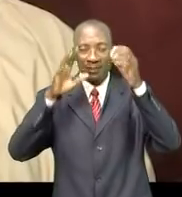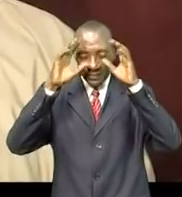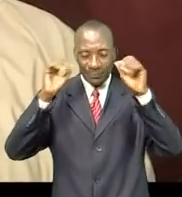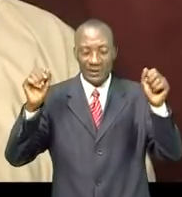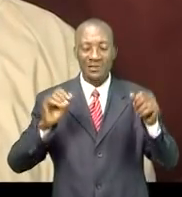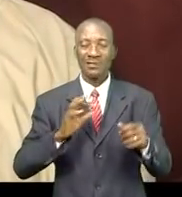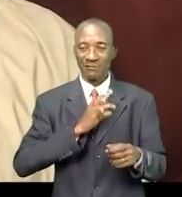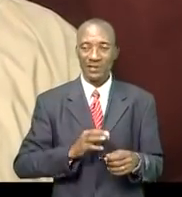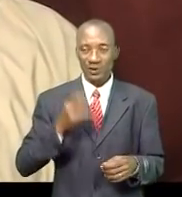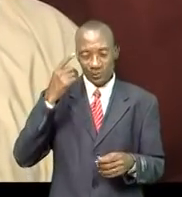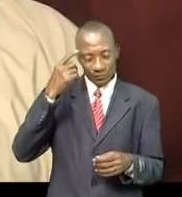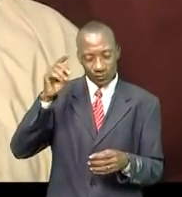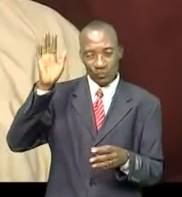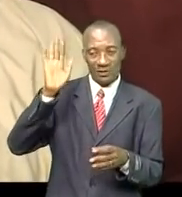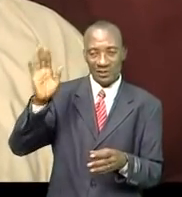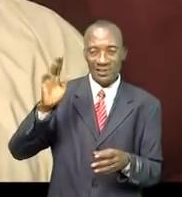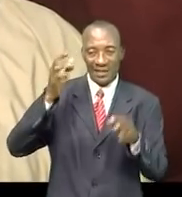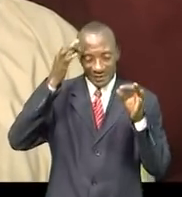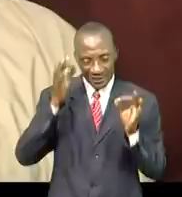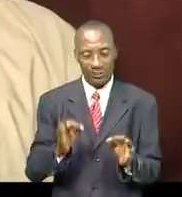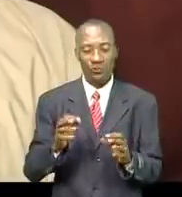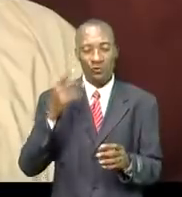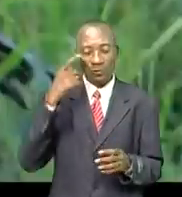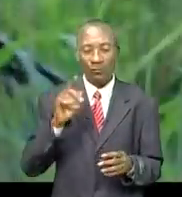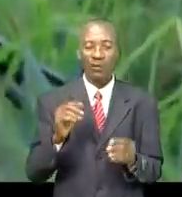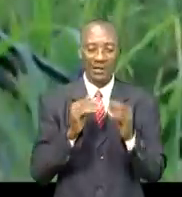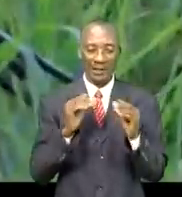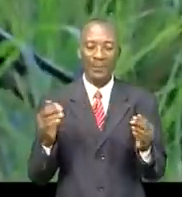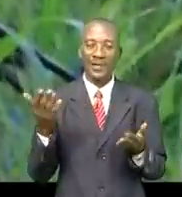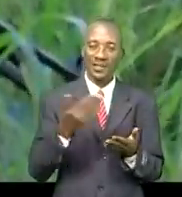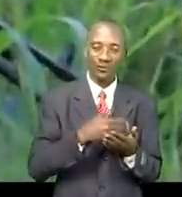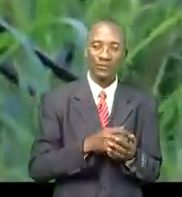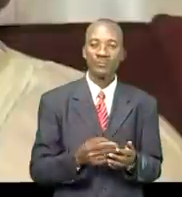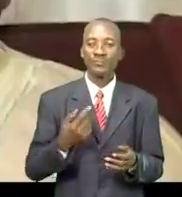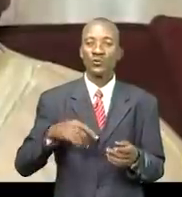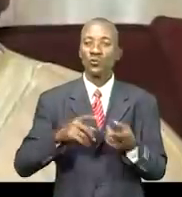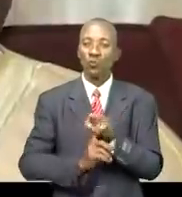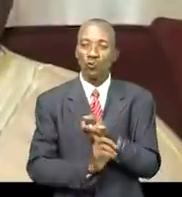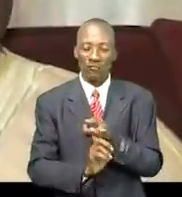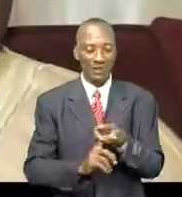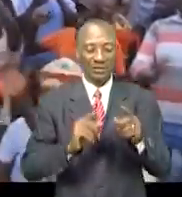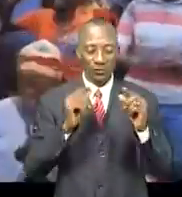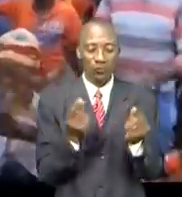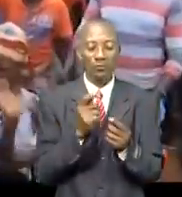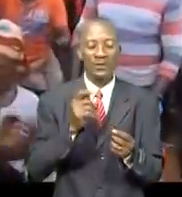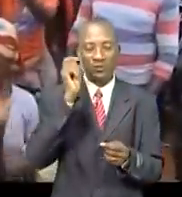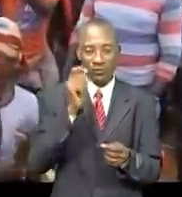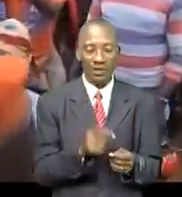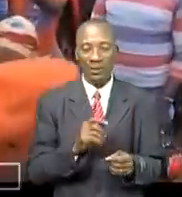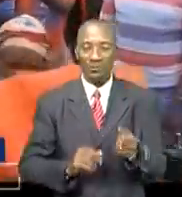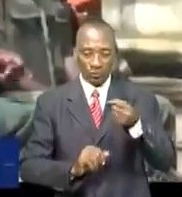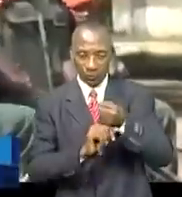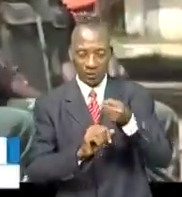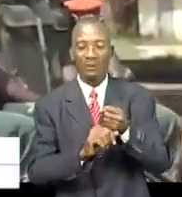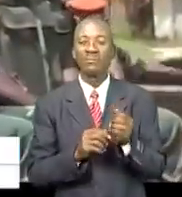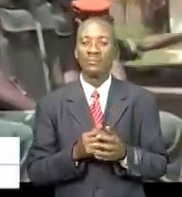au moins à avoir des résultats. Ça nous fait plaisir, ça fait confiance. L'armée a le soutien de la population. Tous comme un